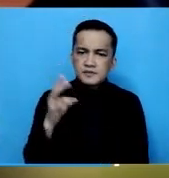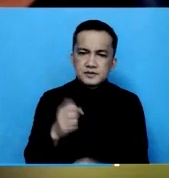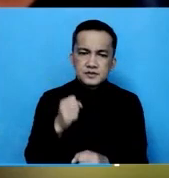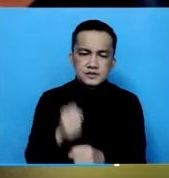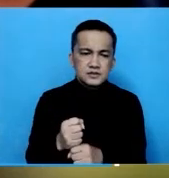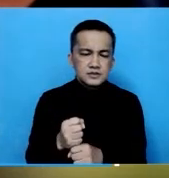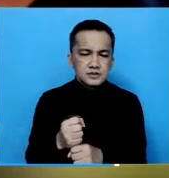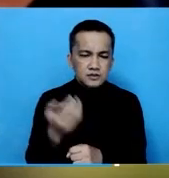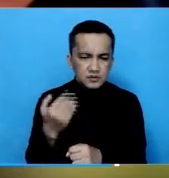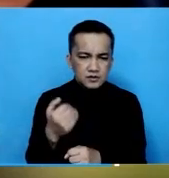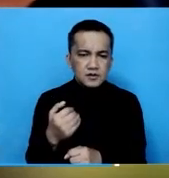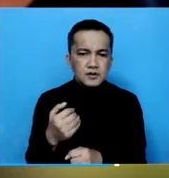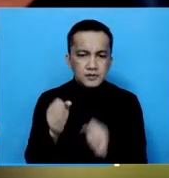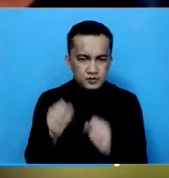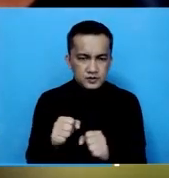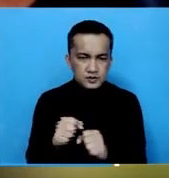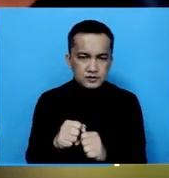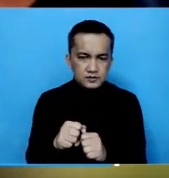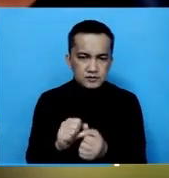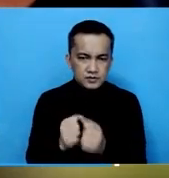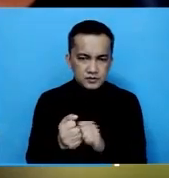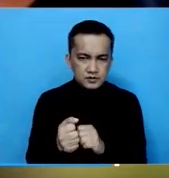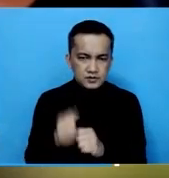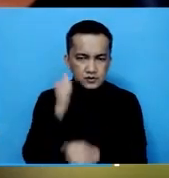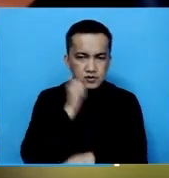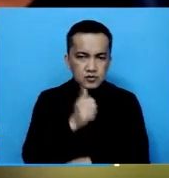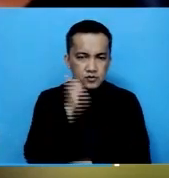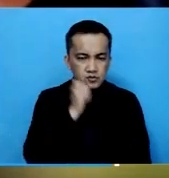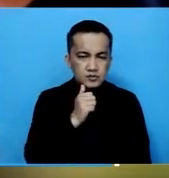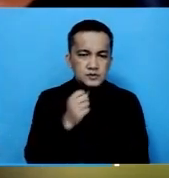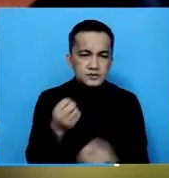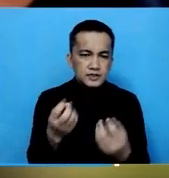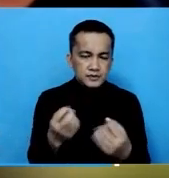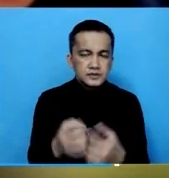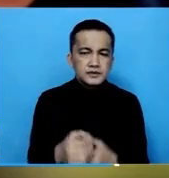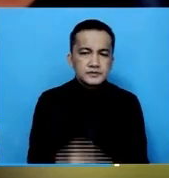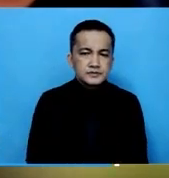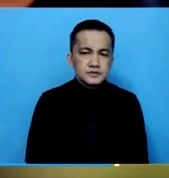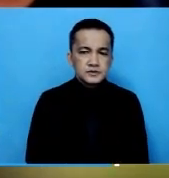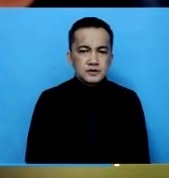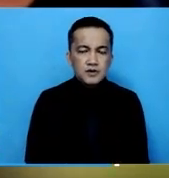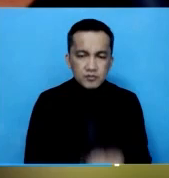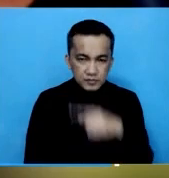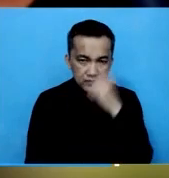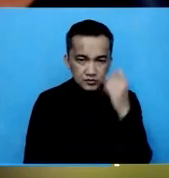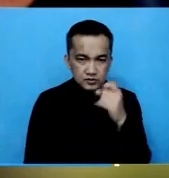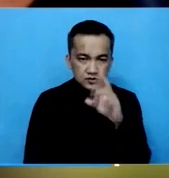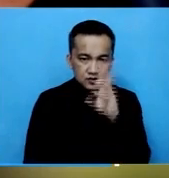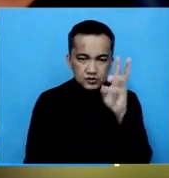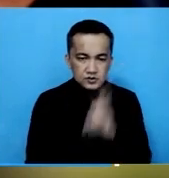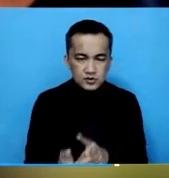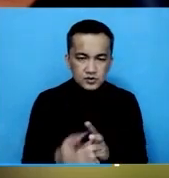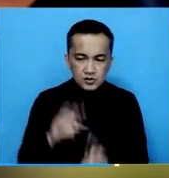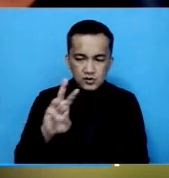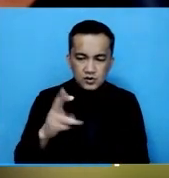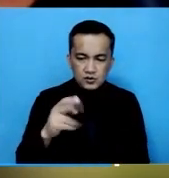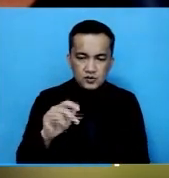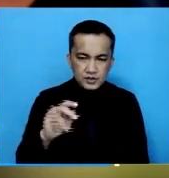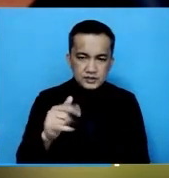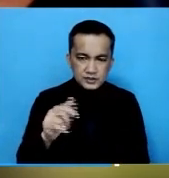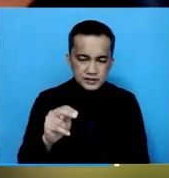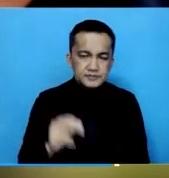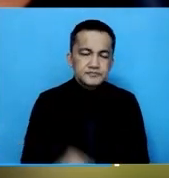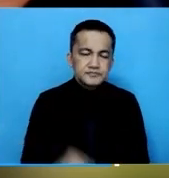may possibility talaga na mas magiging frequent to dahil nga dun sa location ng Wenchang Space Center sa Hainan